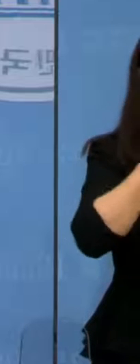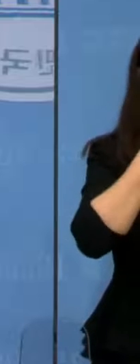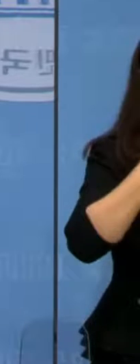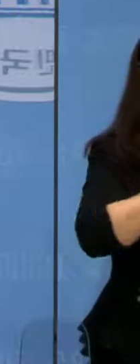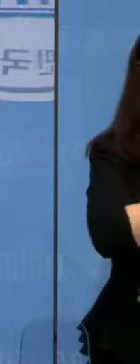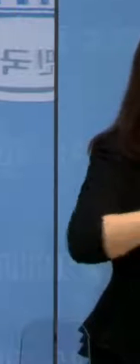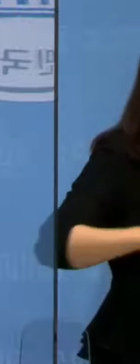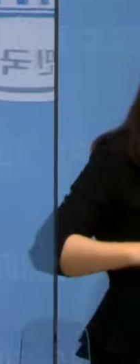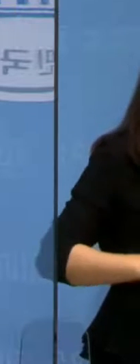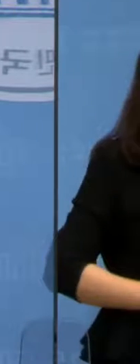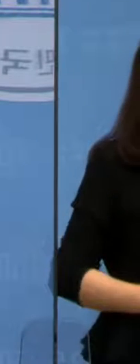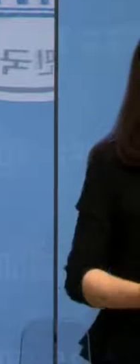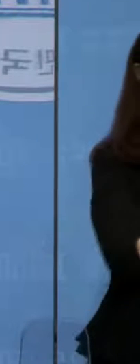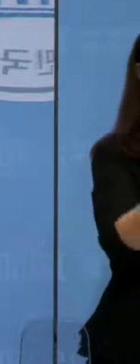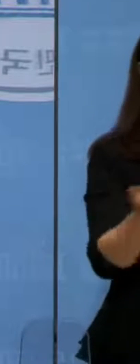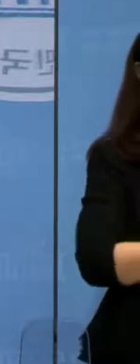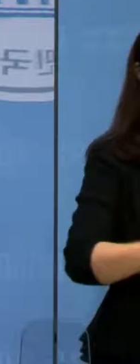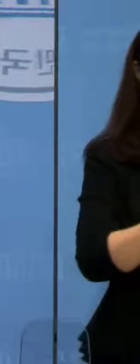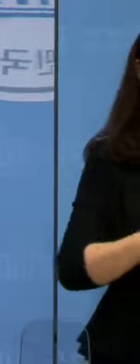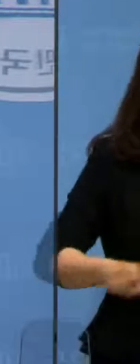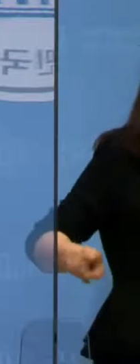여러분을 위해 담대하게 앞장서겠습니다.